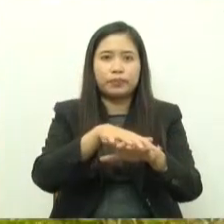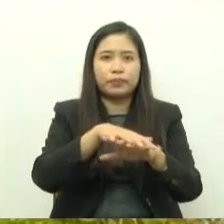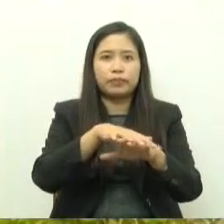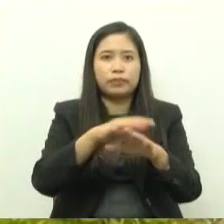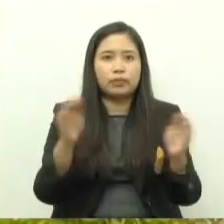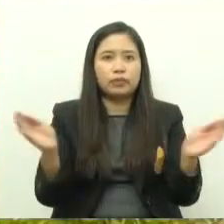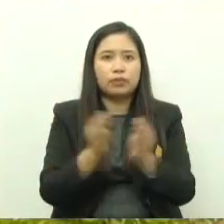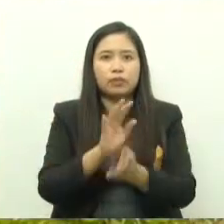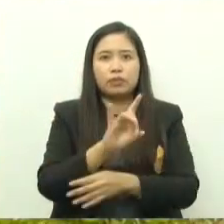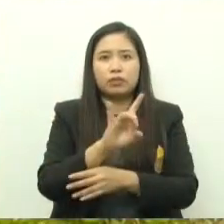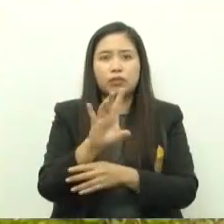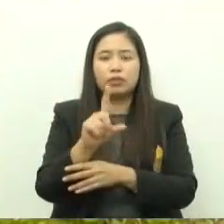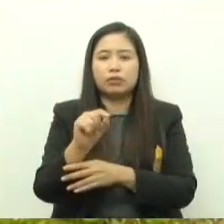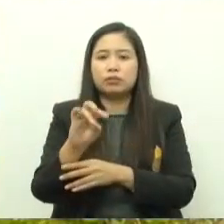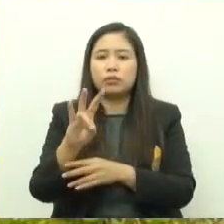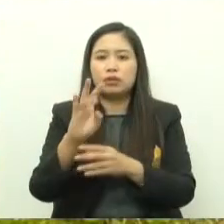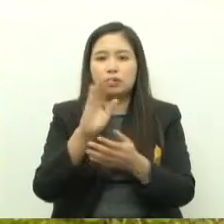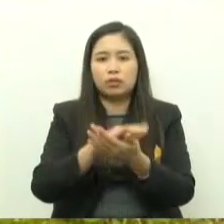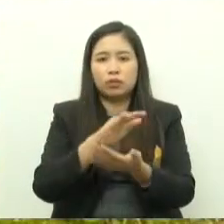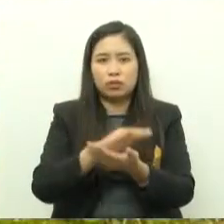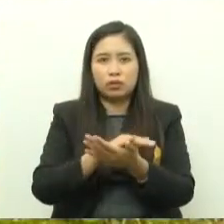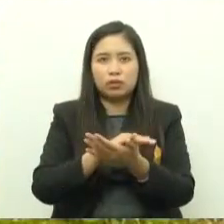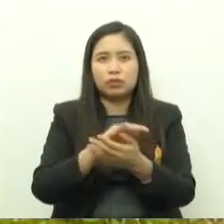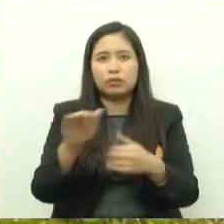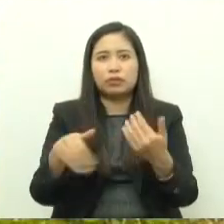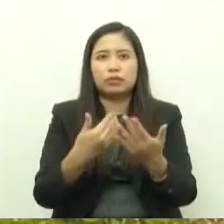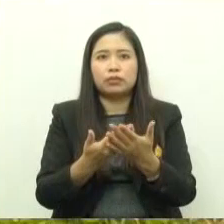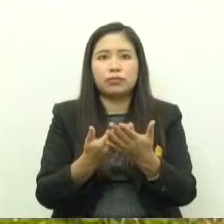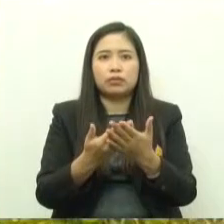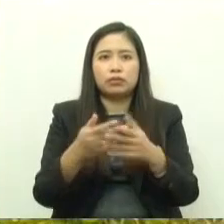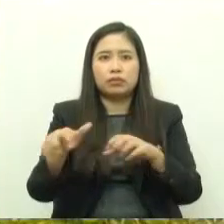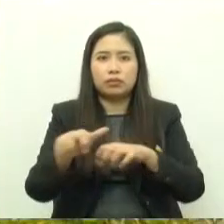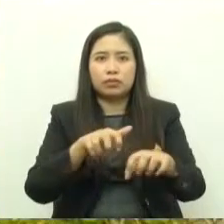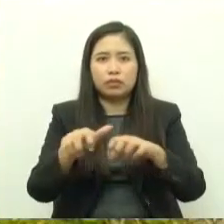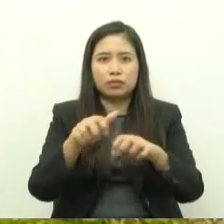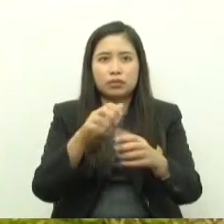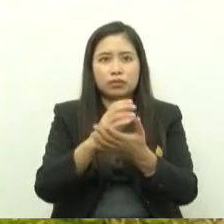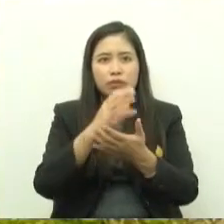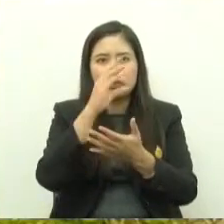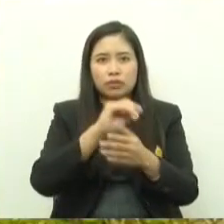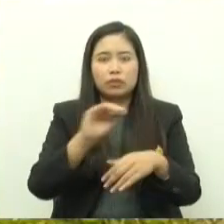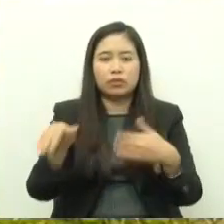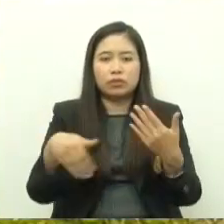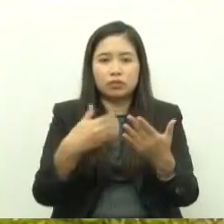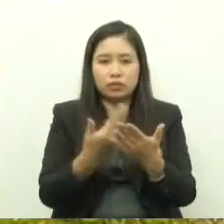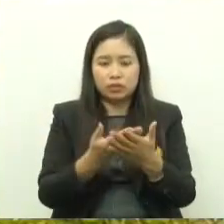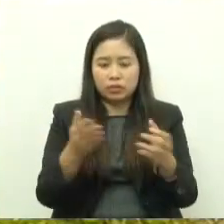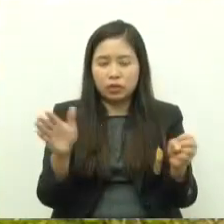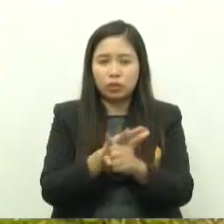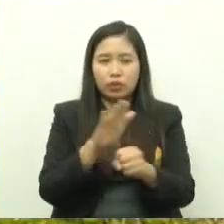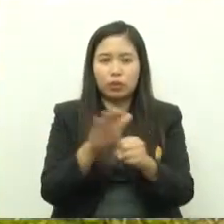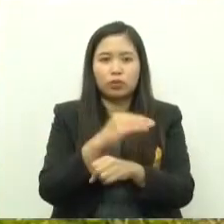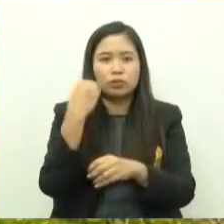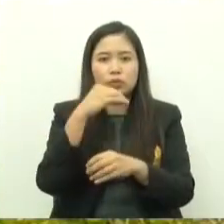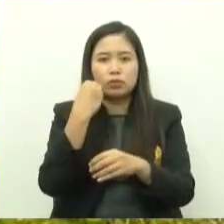อยู่ 177โรงเรียน 2สาขาทีนี้เราจัดการศึกษาแบบเรียนรวมก็คือแบบแบบเรียนรวมครบทุกชั้น